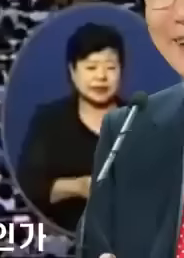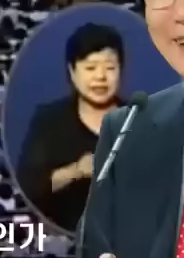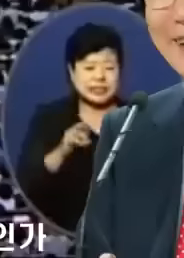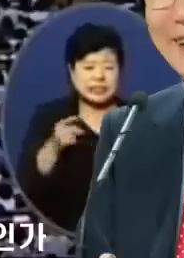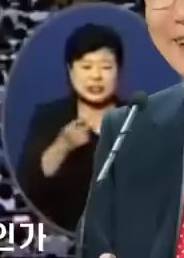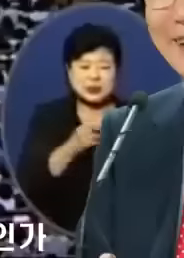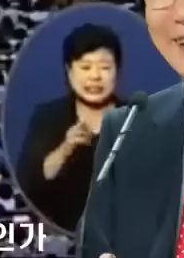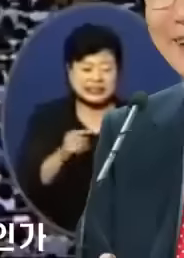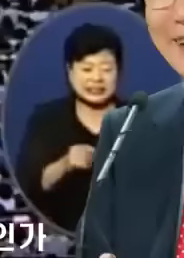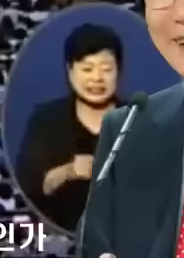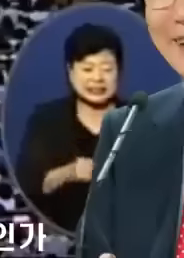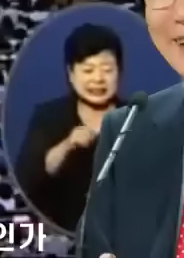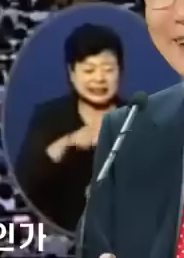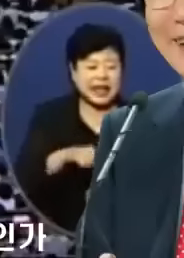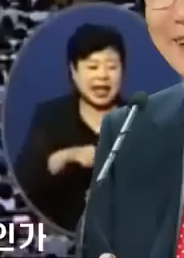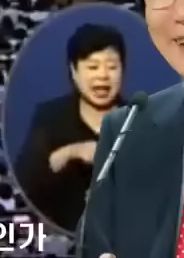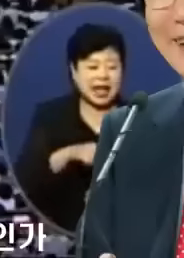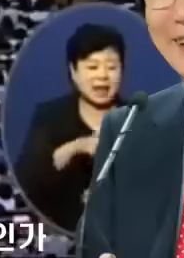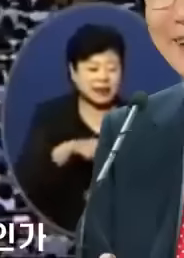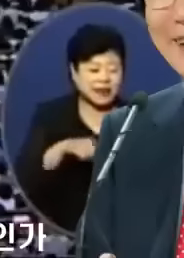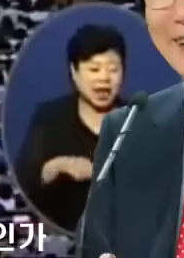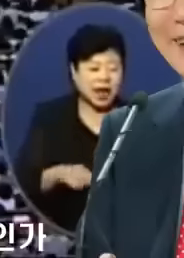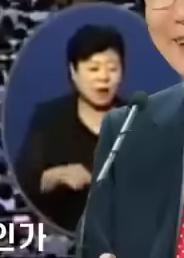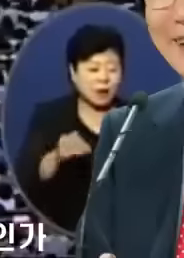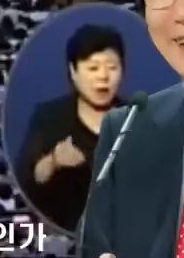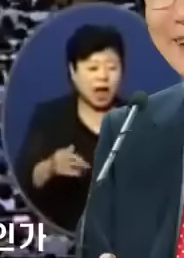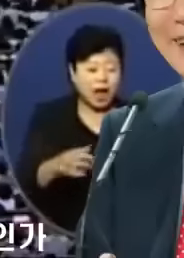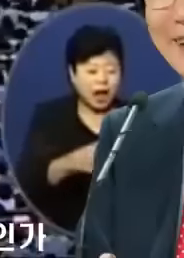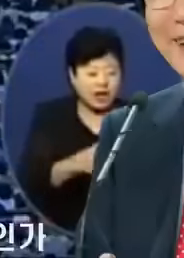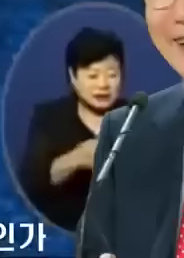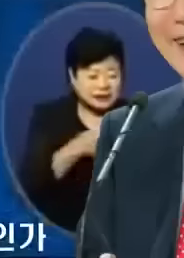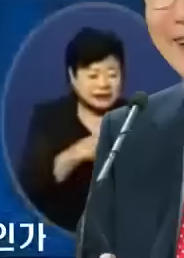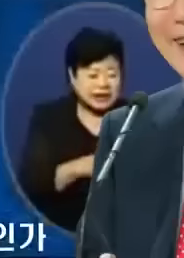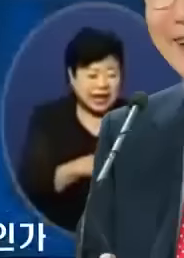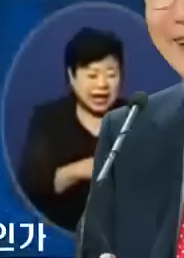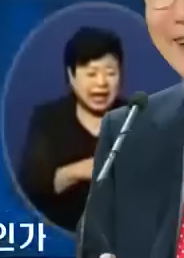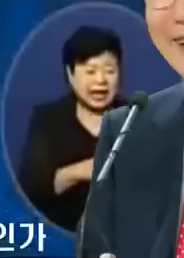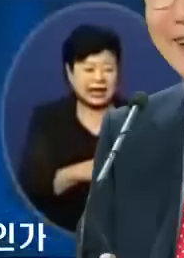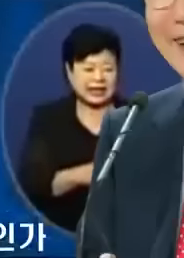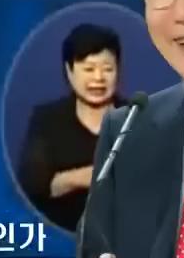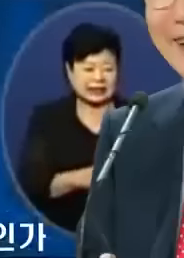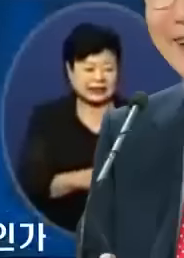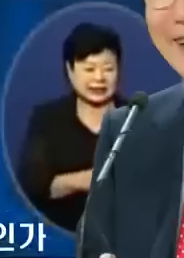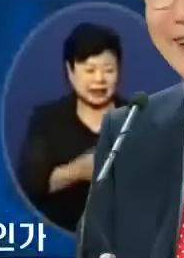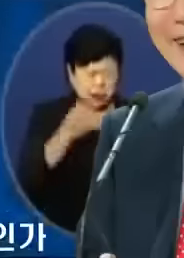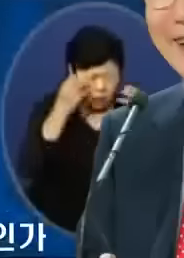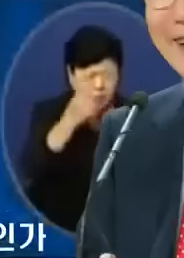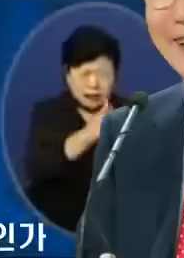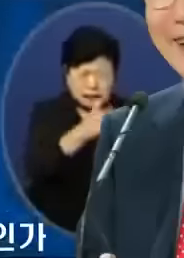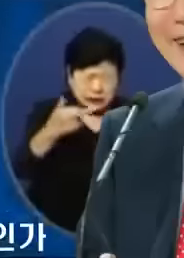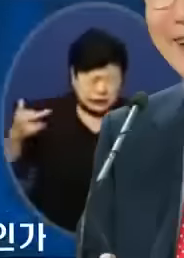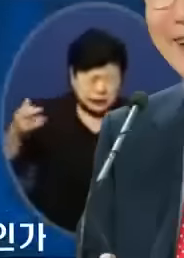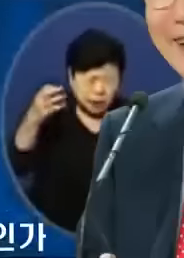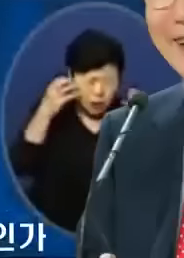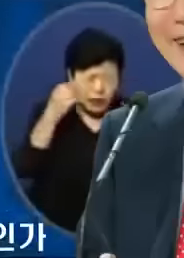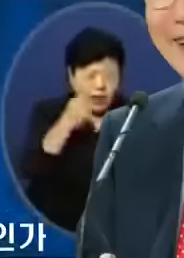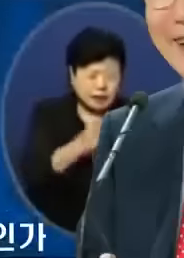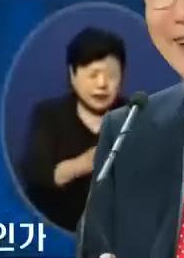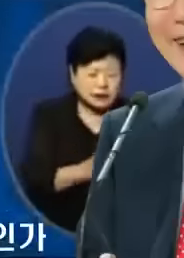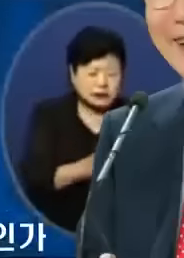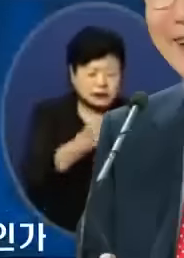의사이자 삼랑아인 폴 툴리에는 고난이 크면 클수록 그 고난이 만들어내는 창조적인 에너지는